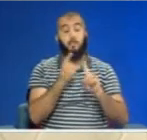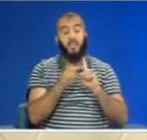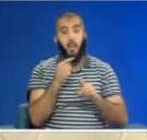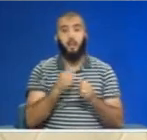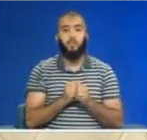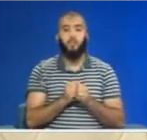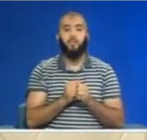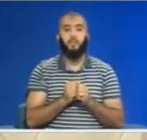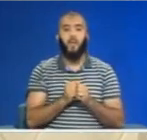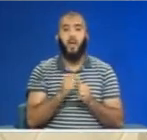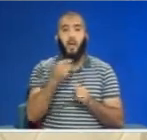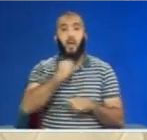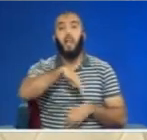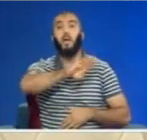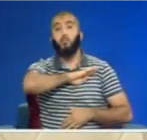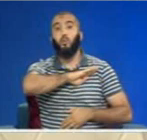يعني الناس المشرفون على